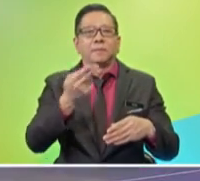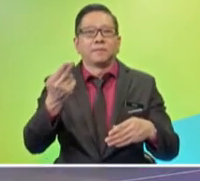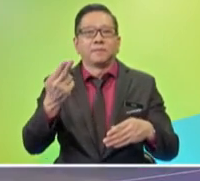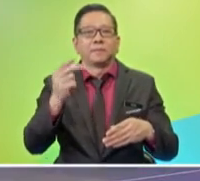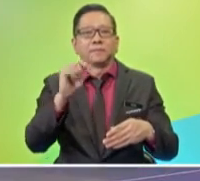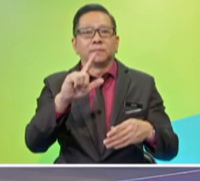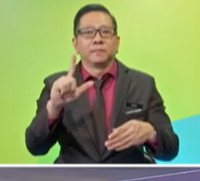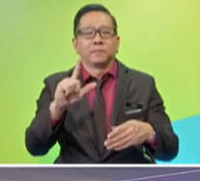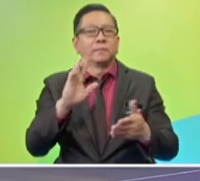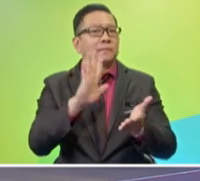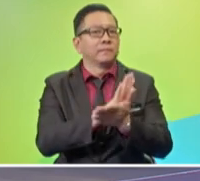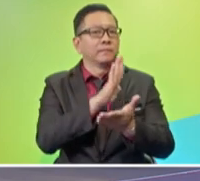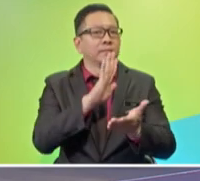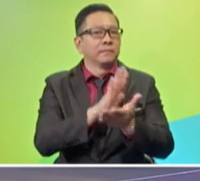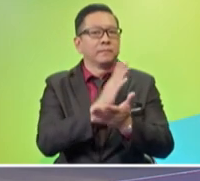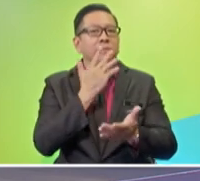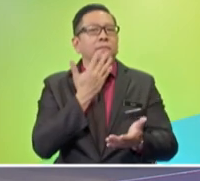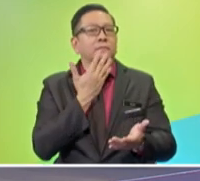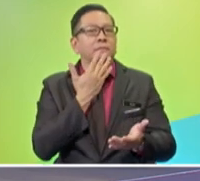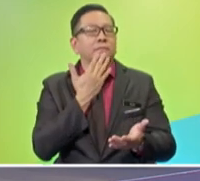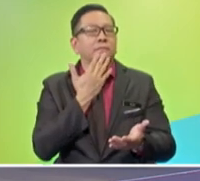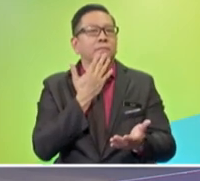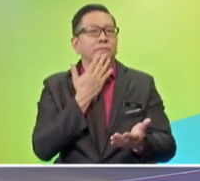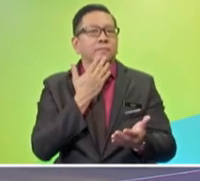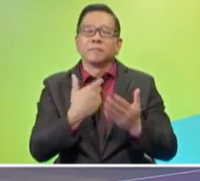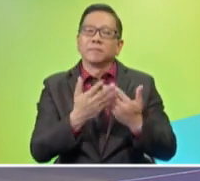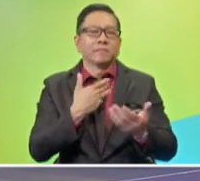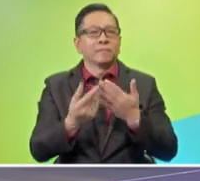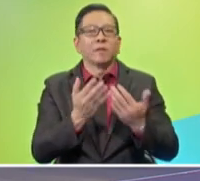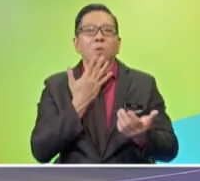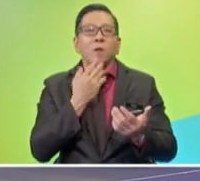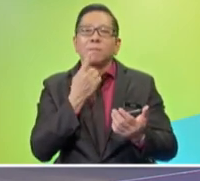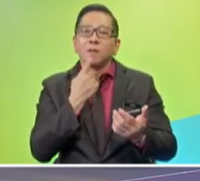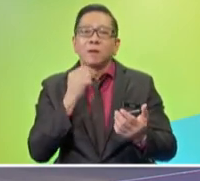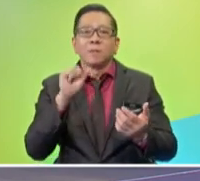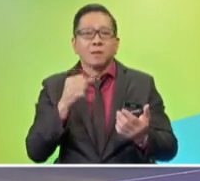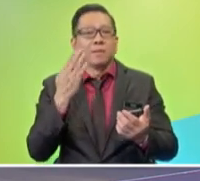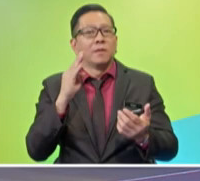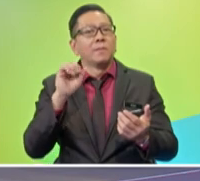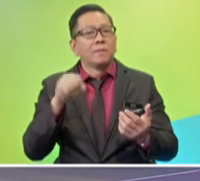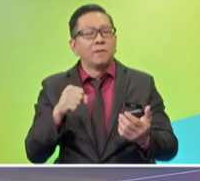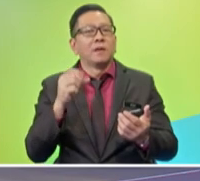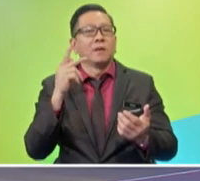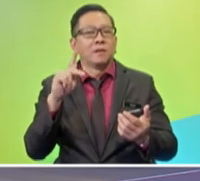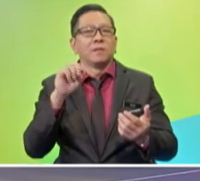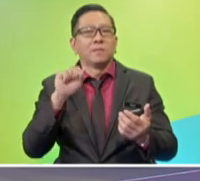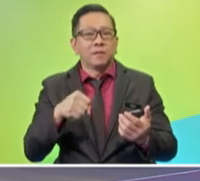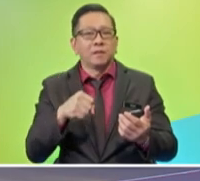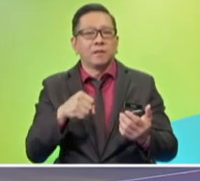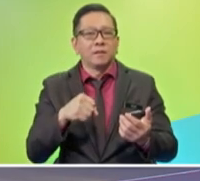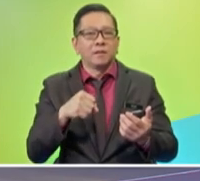kita perlukan kertas berwarna. Tak kisahlah warna apa-apa pun. Buat bentuk yang seperti tiga segi ini. Kita